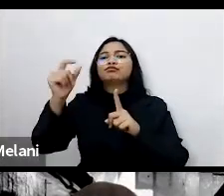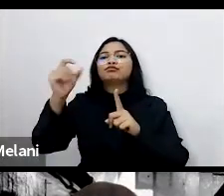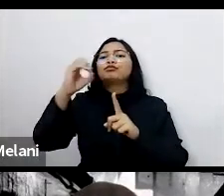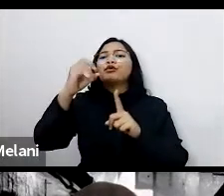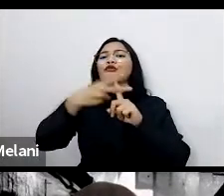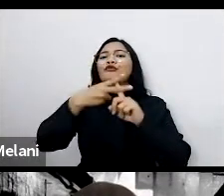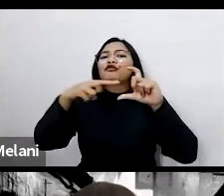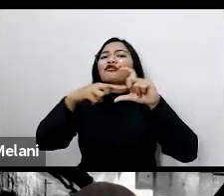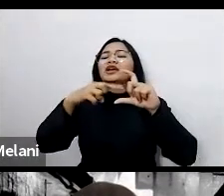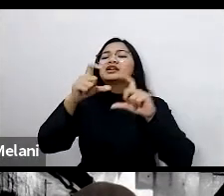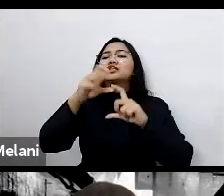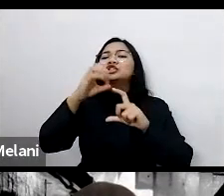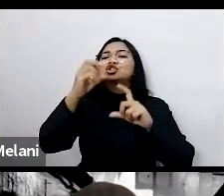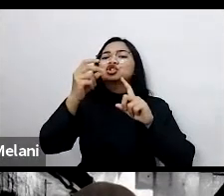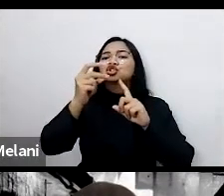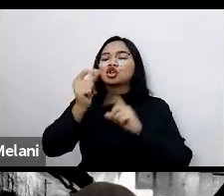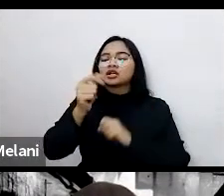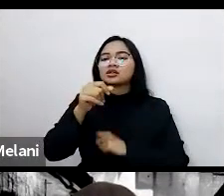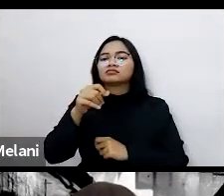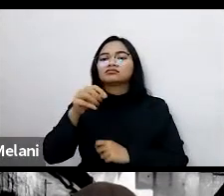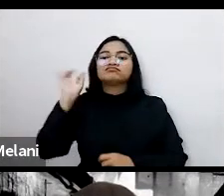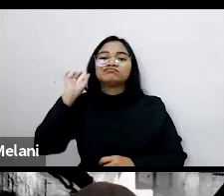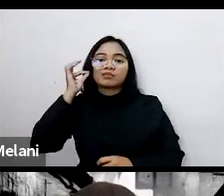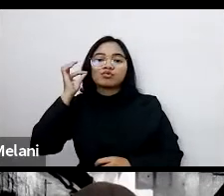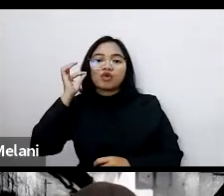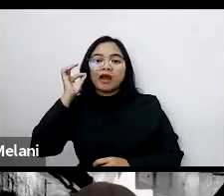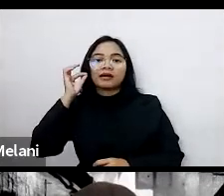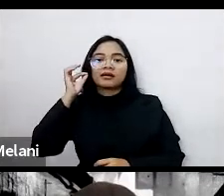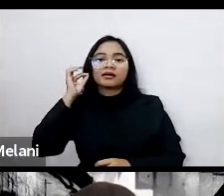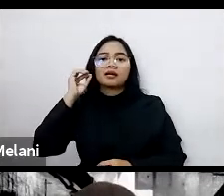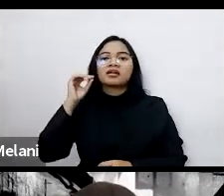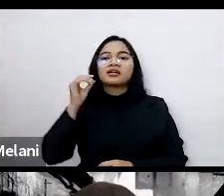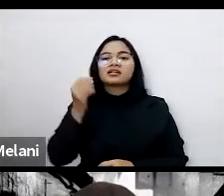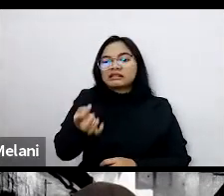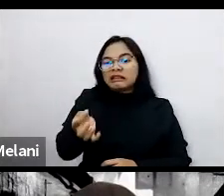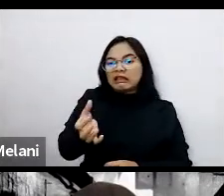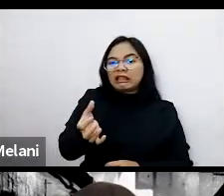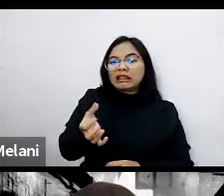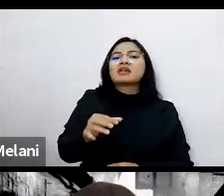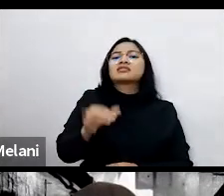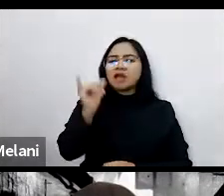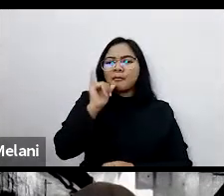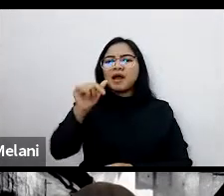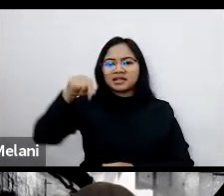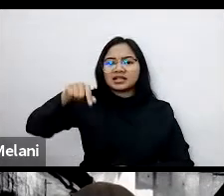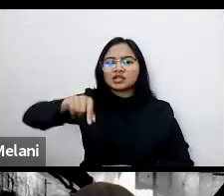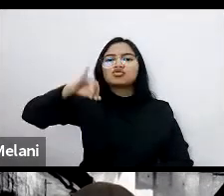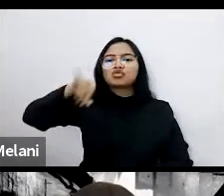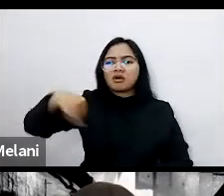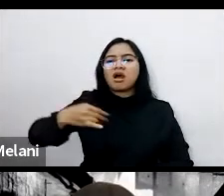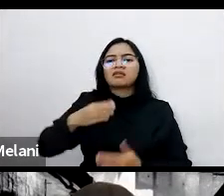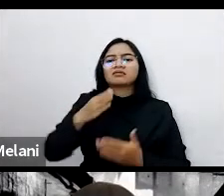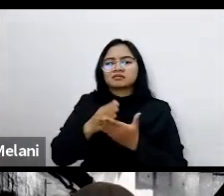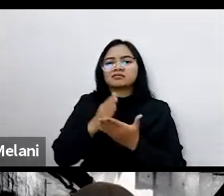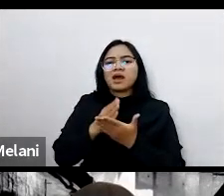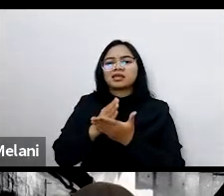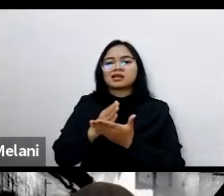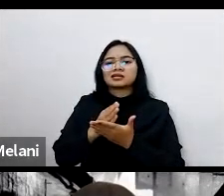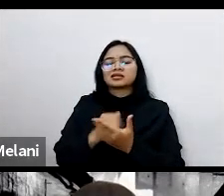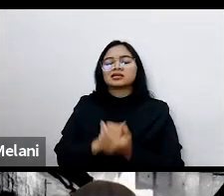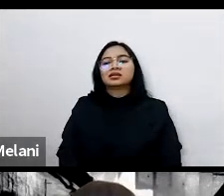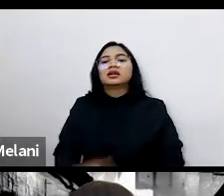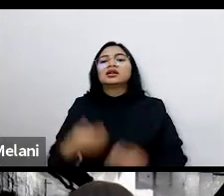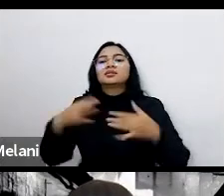perempuan. Dan menduduki jabatan-jabatan tertentu yang penting juga masih terbatas. Demikian,